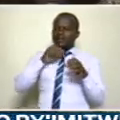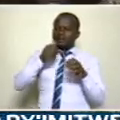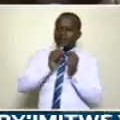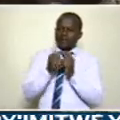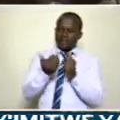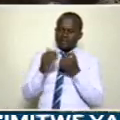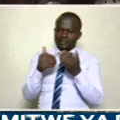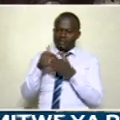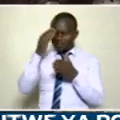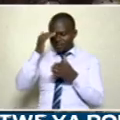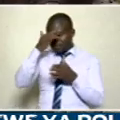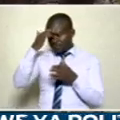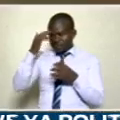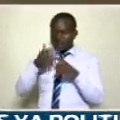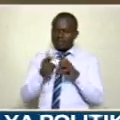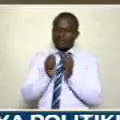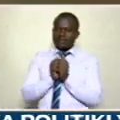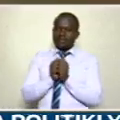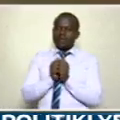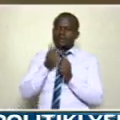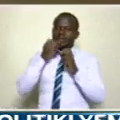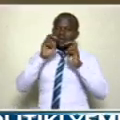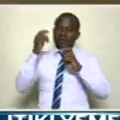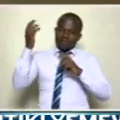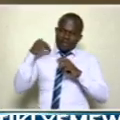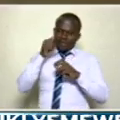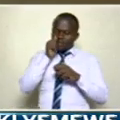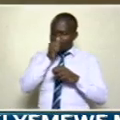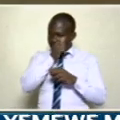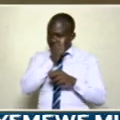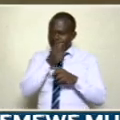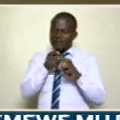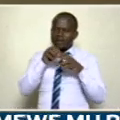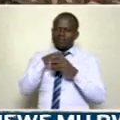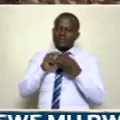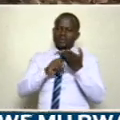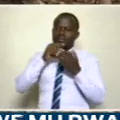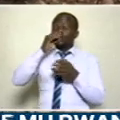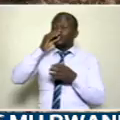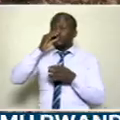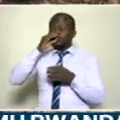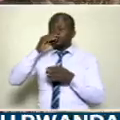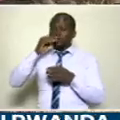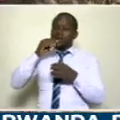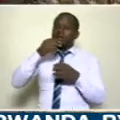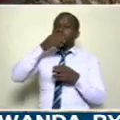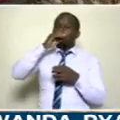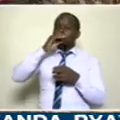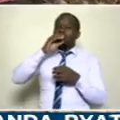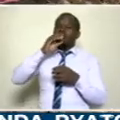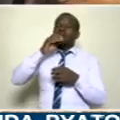n'abana kubera impamvu zitandukanye. Bavuga ko bahoze mu buzima bubi harimo gukoresha ibiyobyabwenge, inzoga